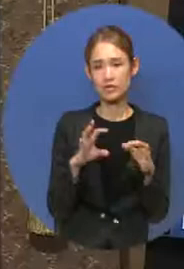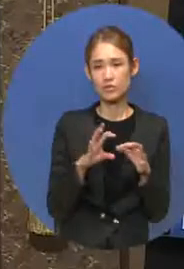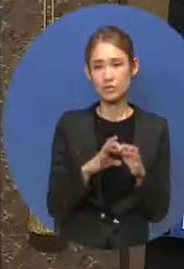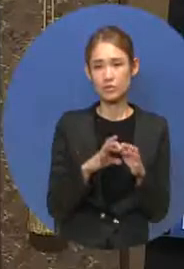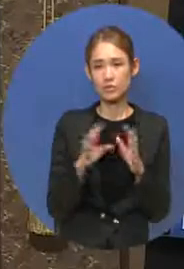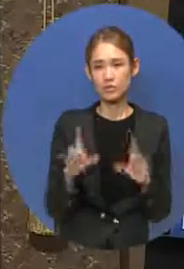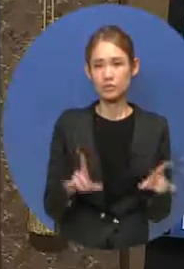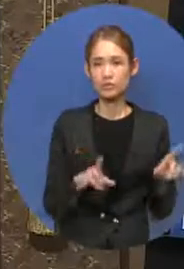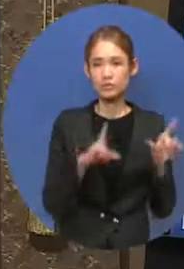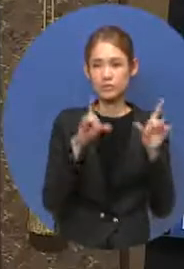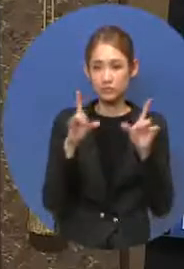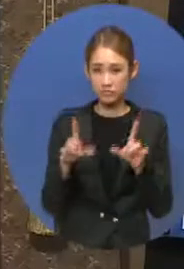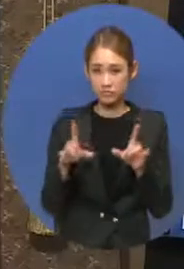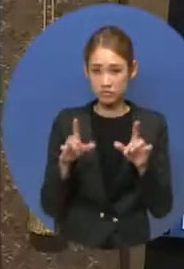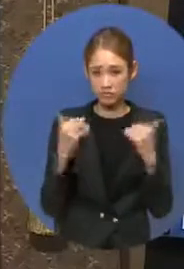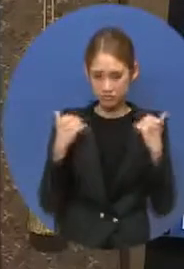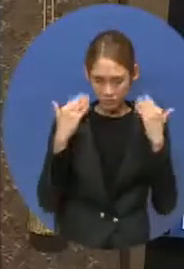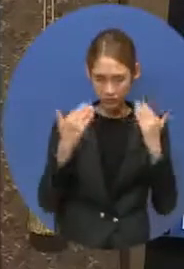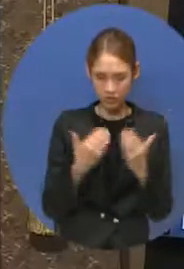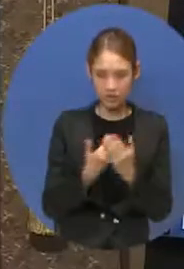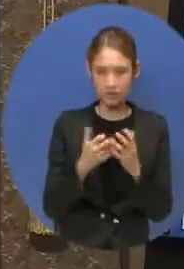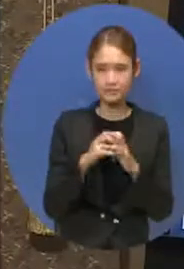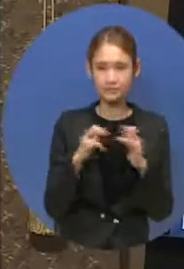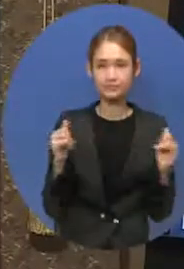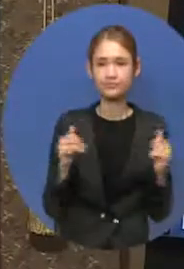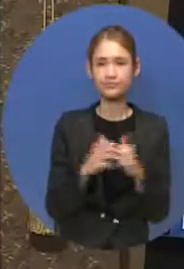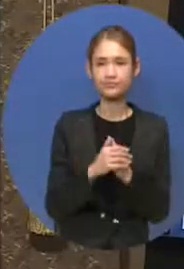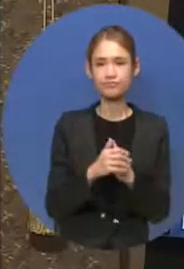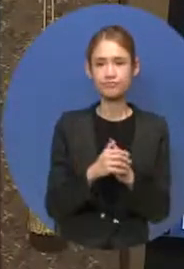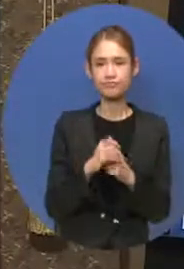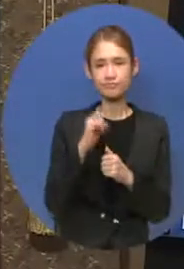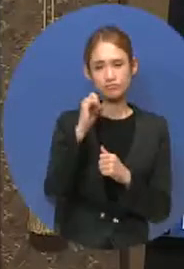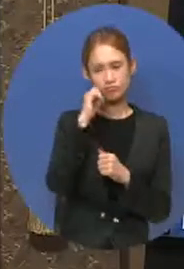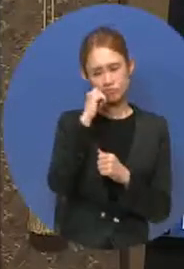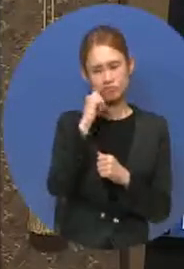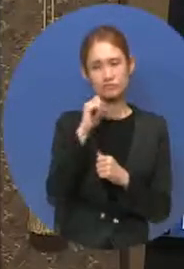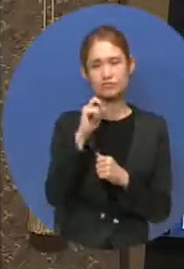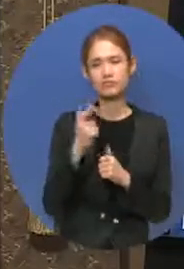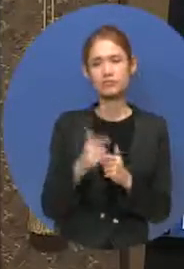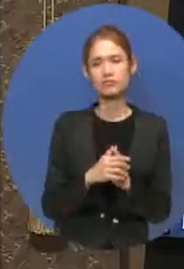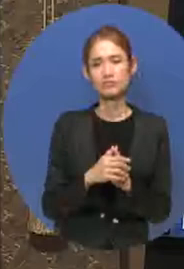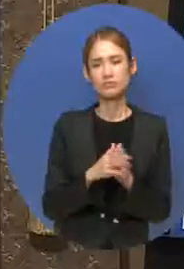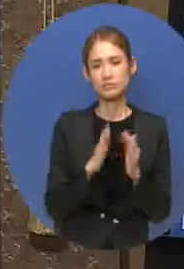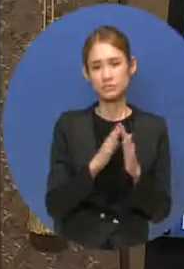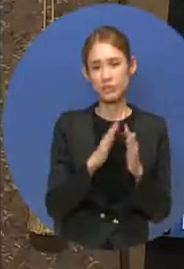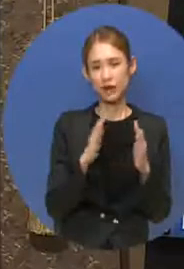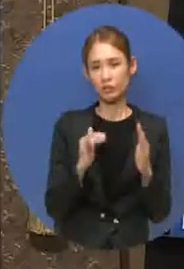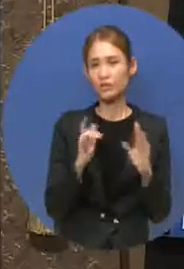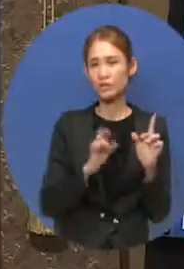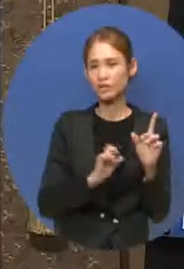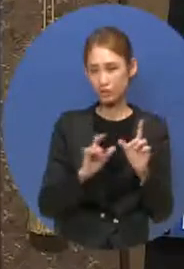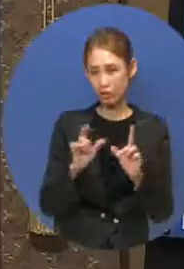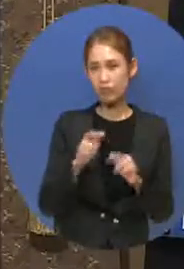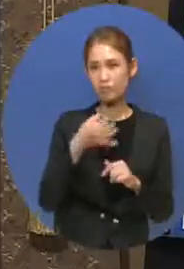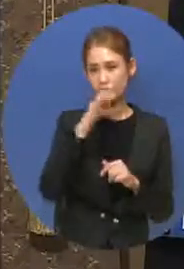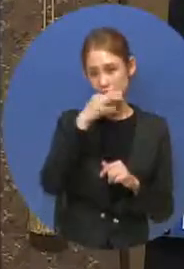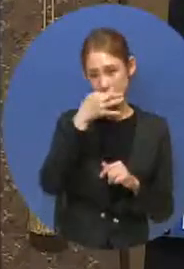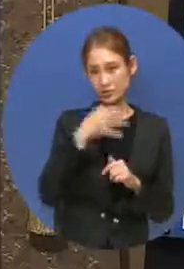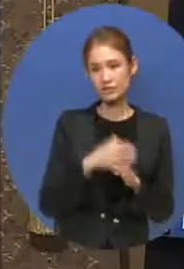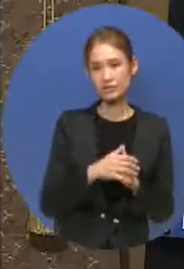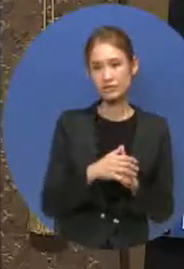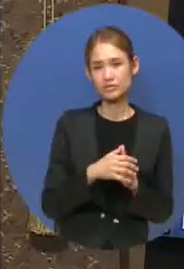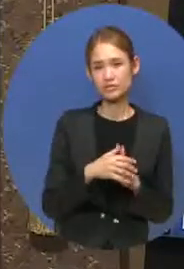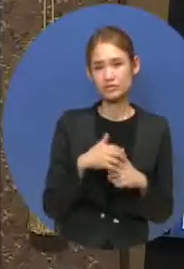인해서 살아가는 데 있어서 사실 저희 발달장애 당사자는 크게 어렵지 않습니다. 가족들이 힘드시죠. 저희 분들은 늘